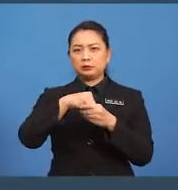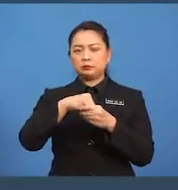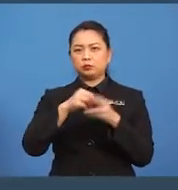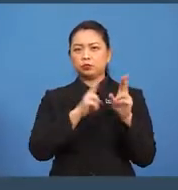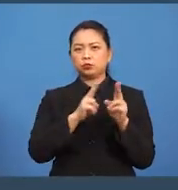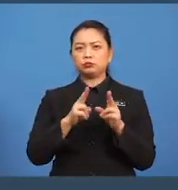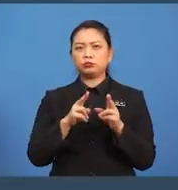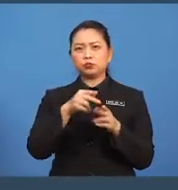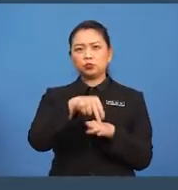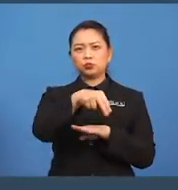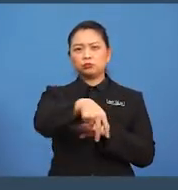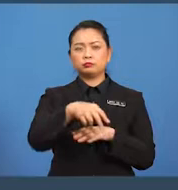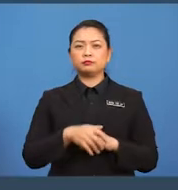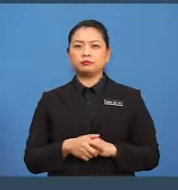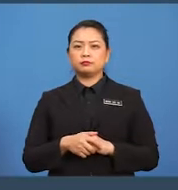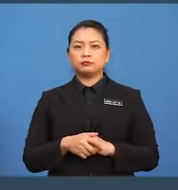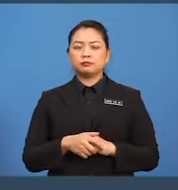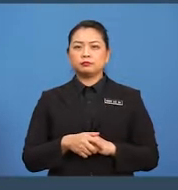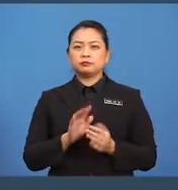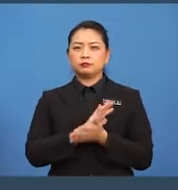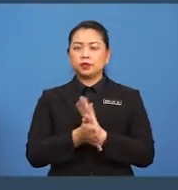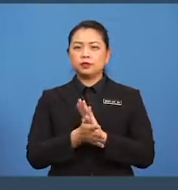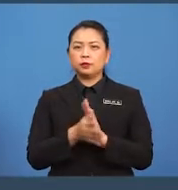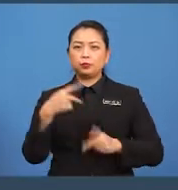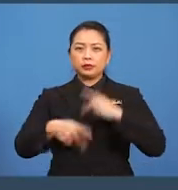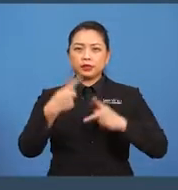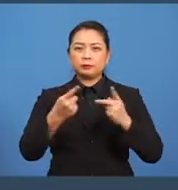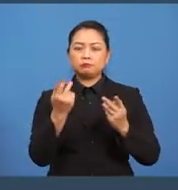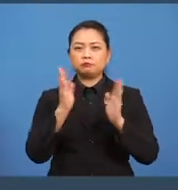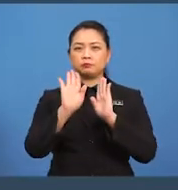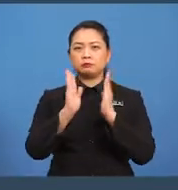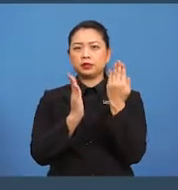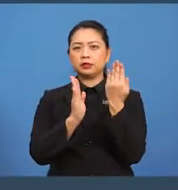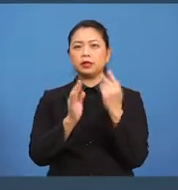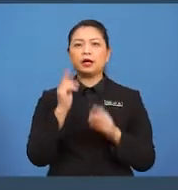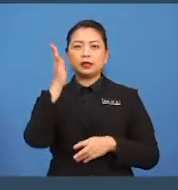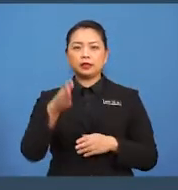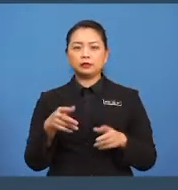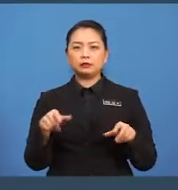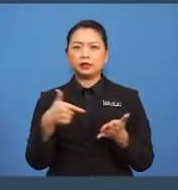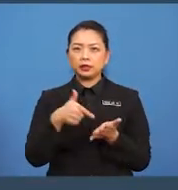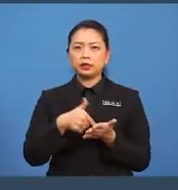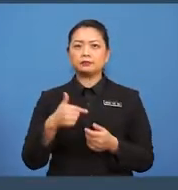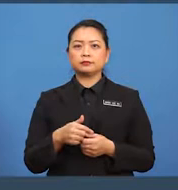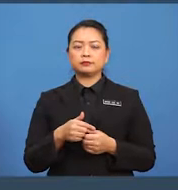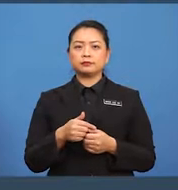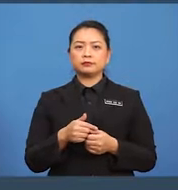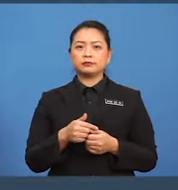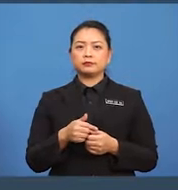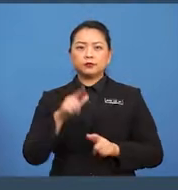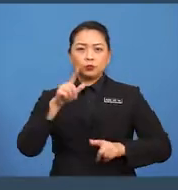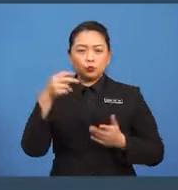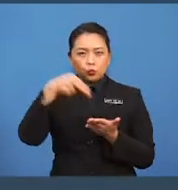menurun. Oleh itu, proses perbandingan akan diulang semula. Langkah kelima, kita ulang